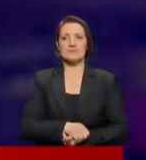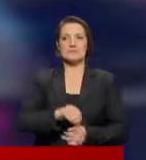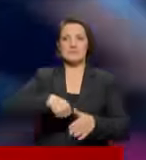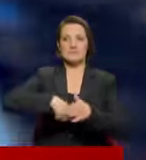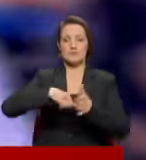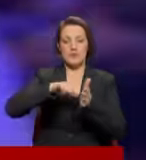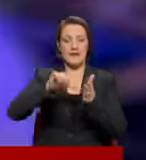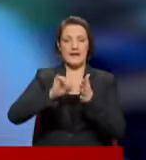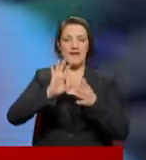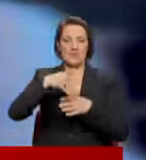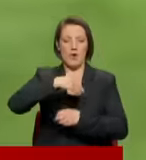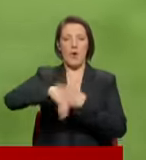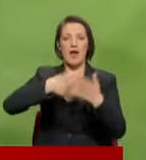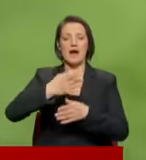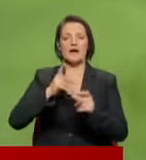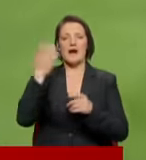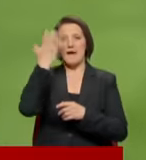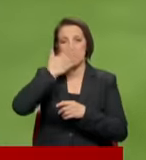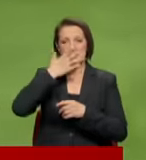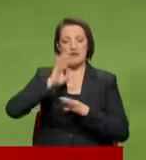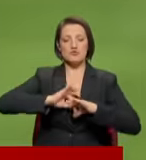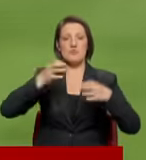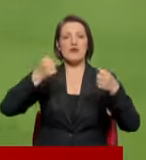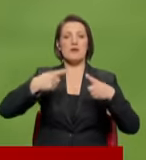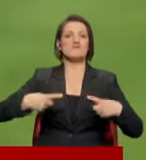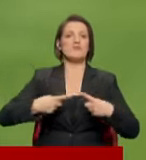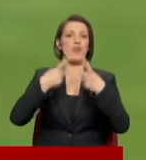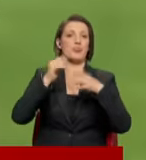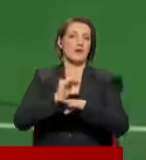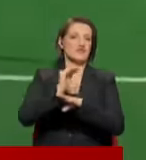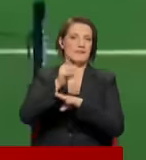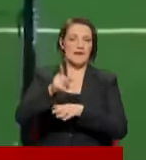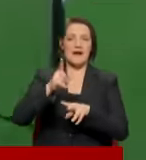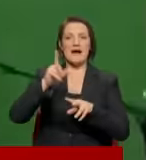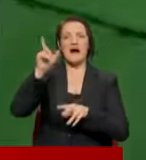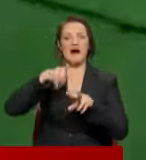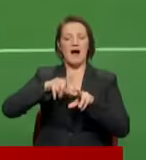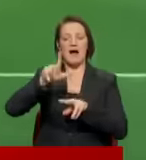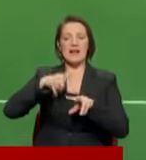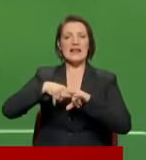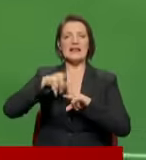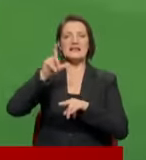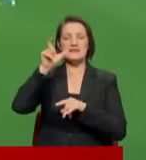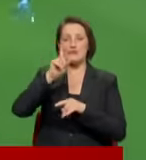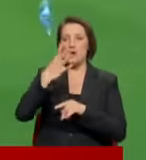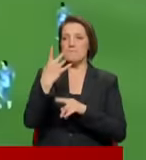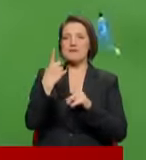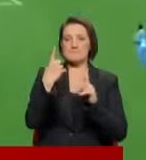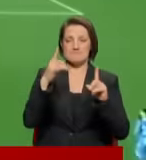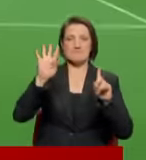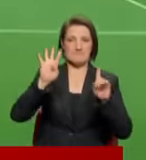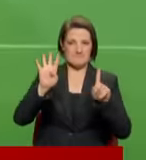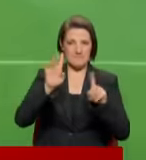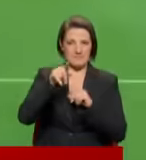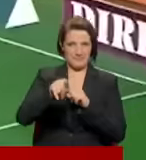Futbol tarihine geçen olay Suudi Arabistan'da Süper Kupa finalinde yaşandı. Al Hilal'in 4-1 kazandığı maç sonunda Al